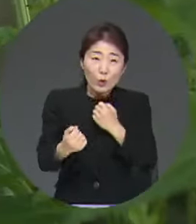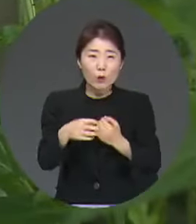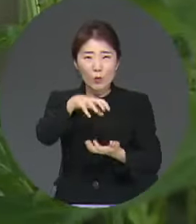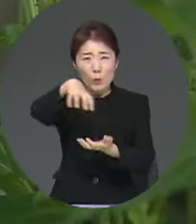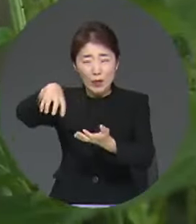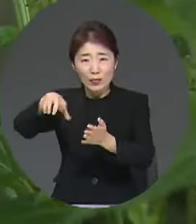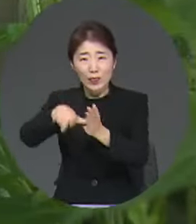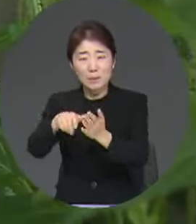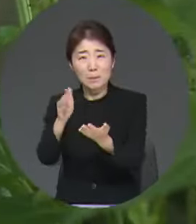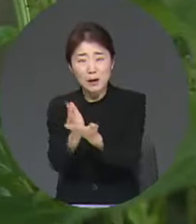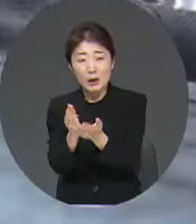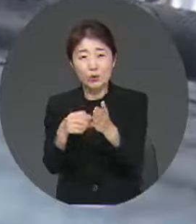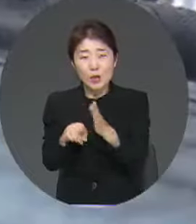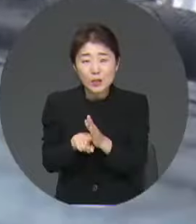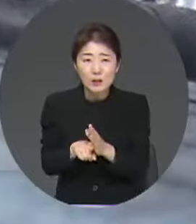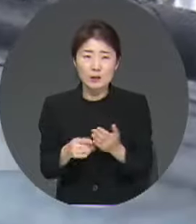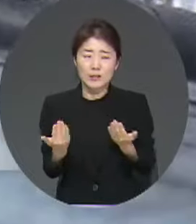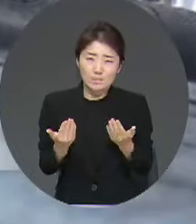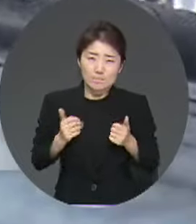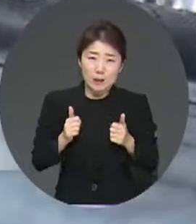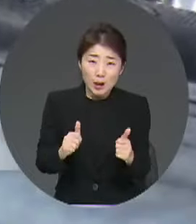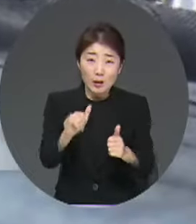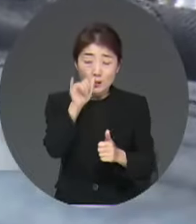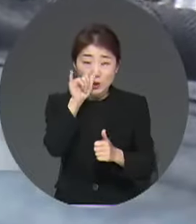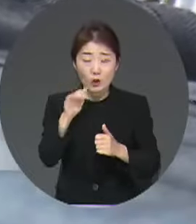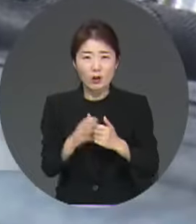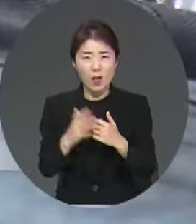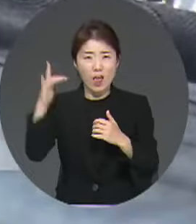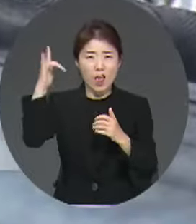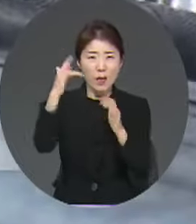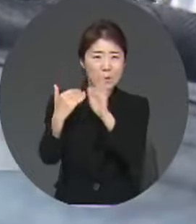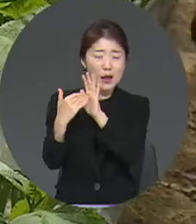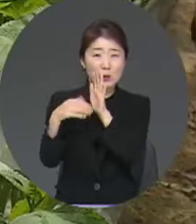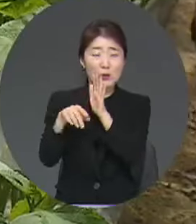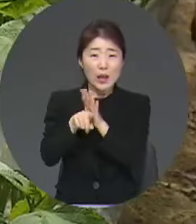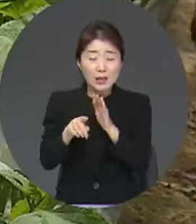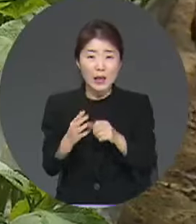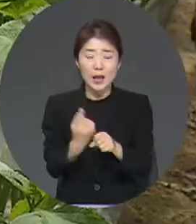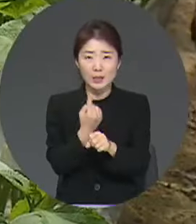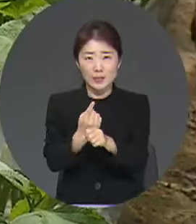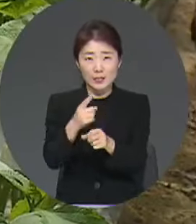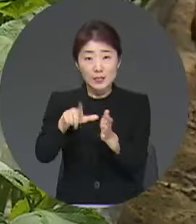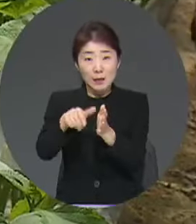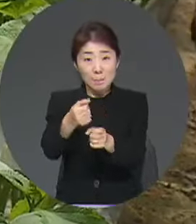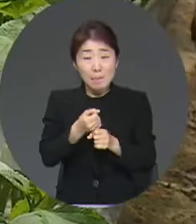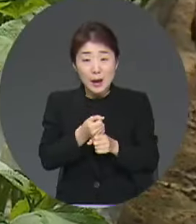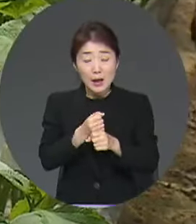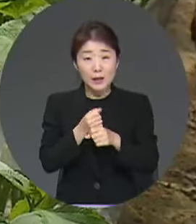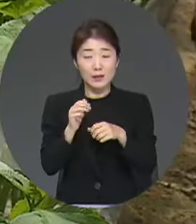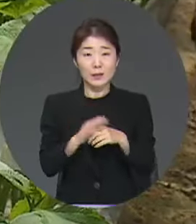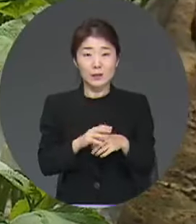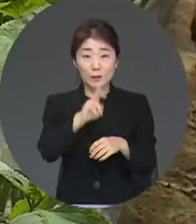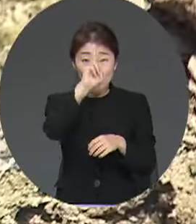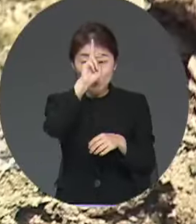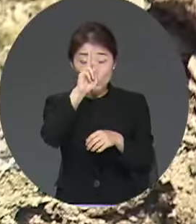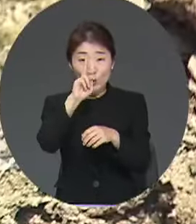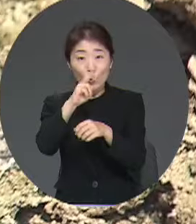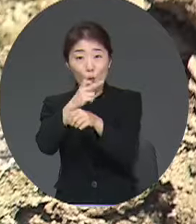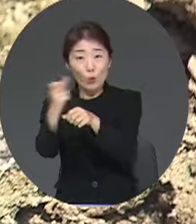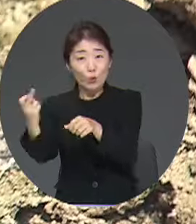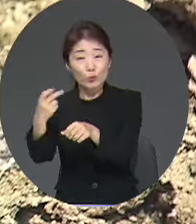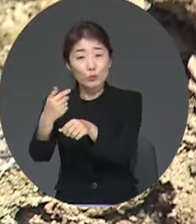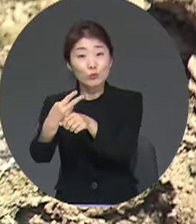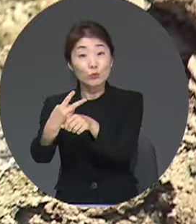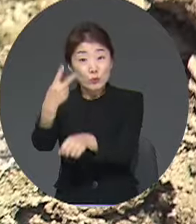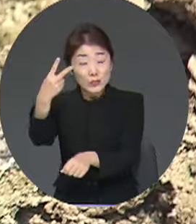없습니다. 더위를 피해 평소보다 1시간 일찍 일을 시작하고 한낮인 12시부터 오후 2시까지는 작업을